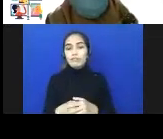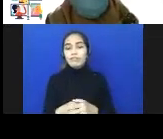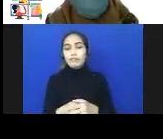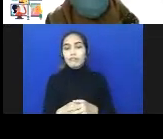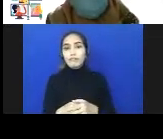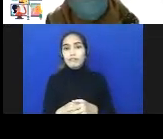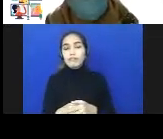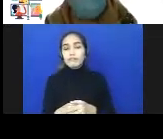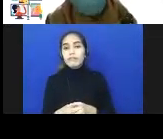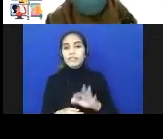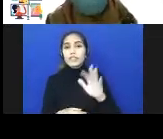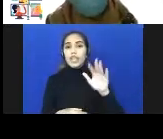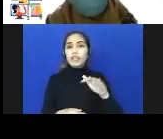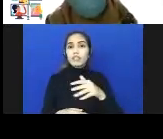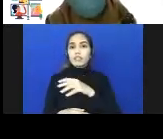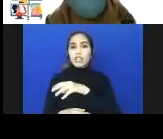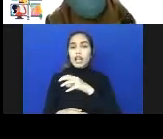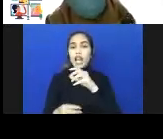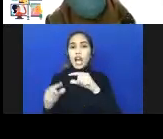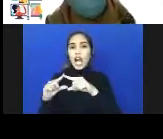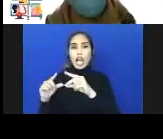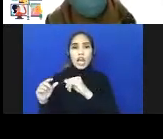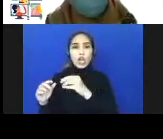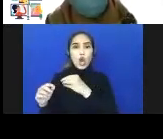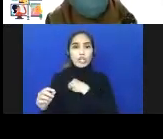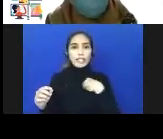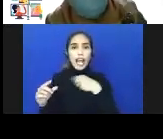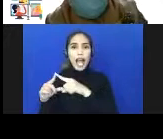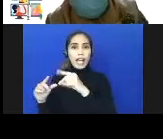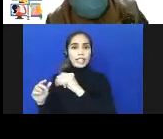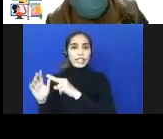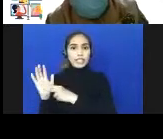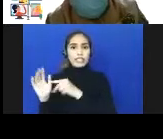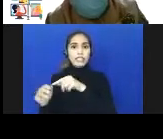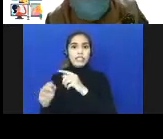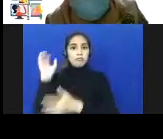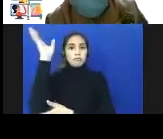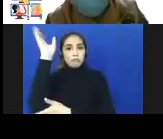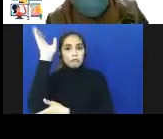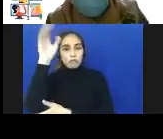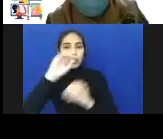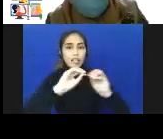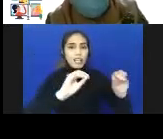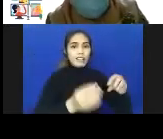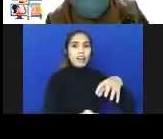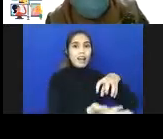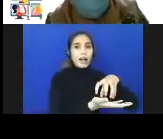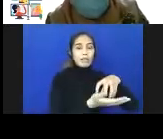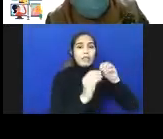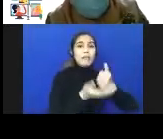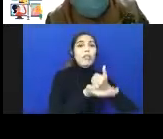beliau di tempat beliau menyampaikan kepada peserta, dan kami yang ada di lokasi